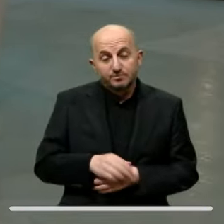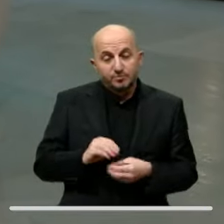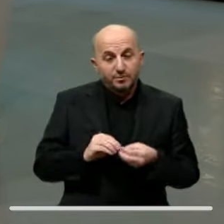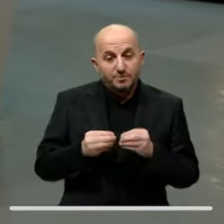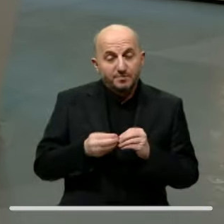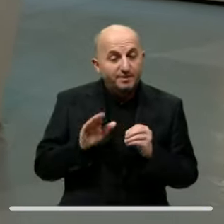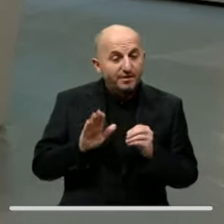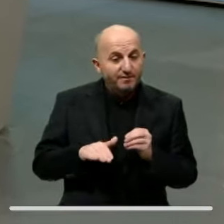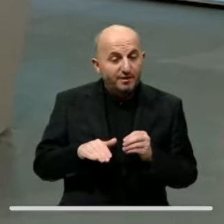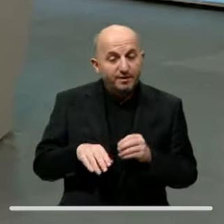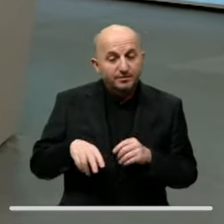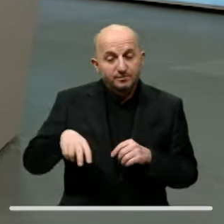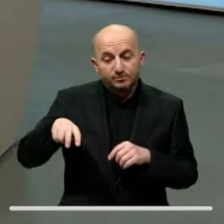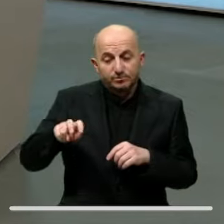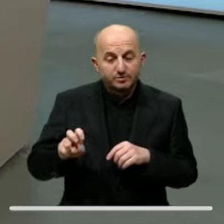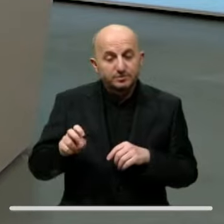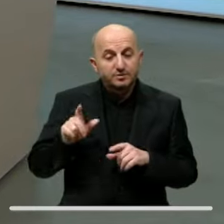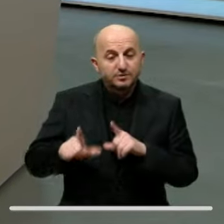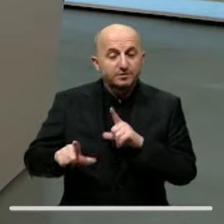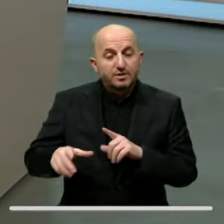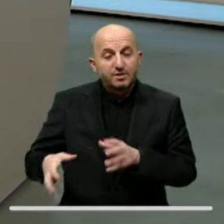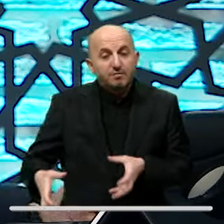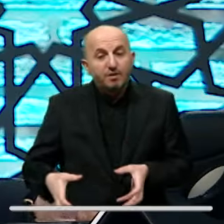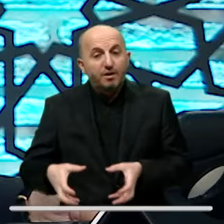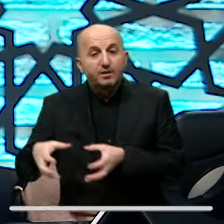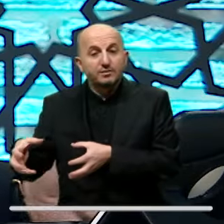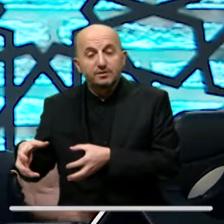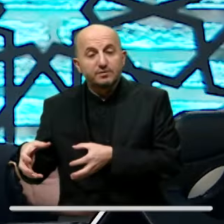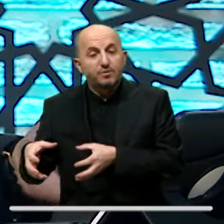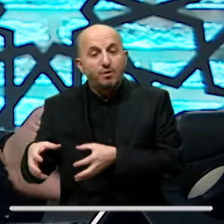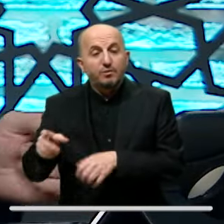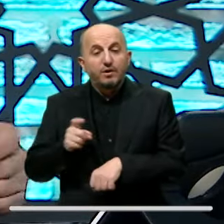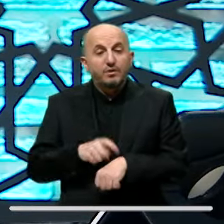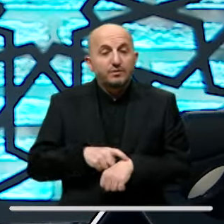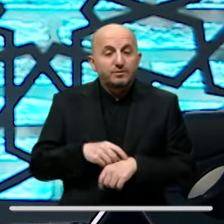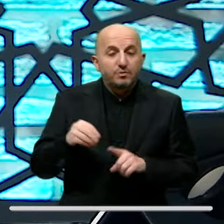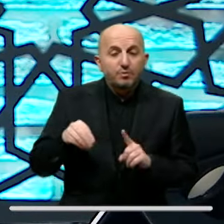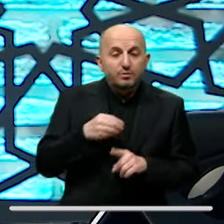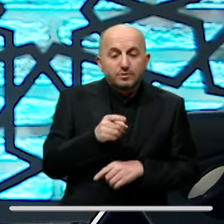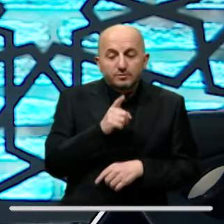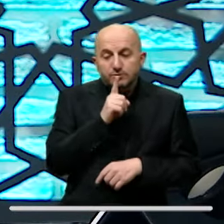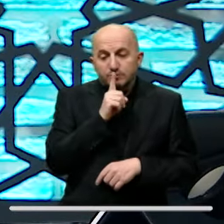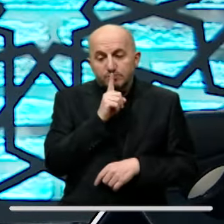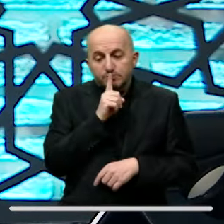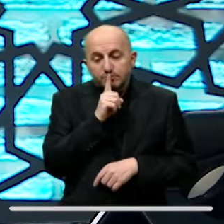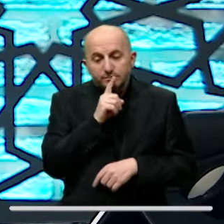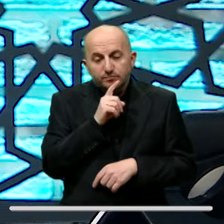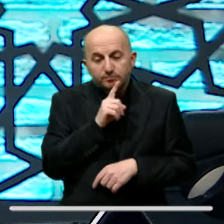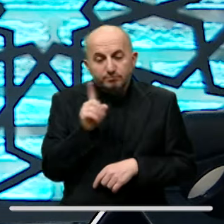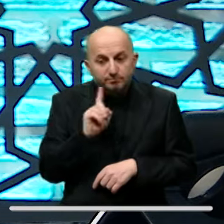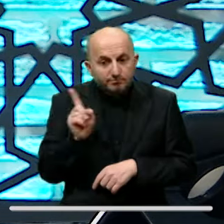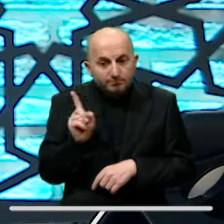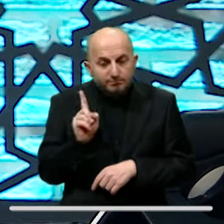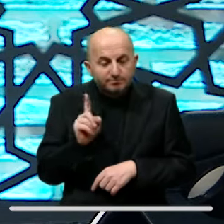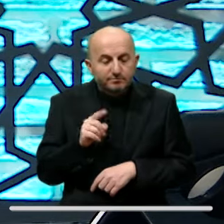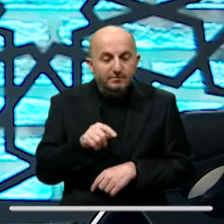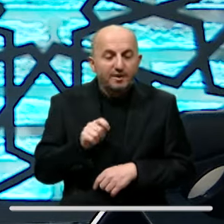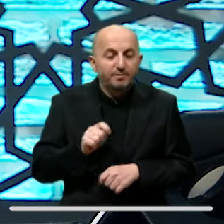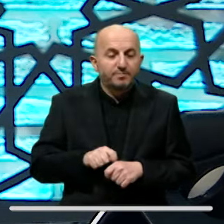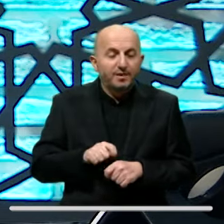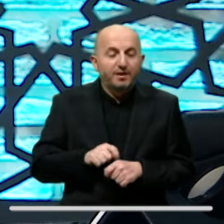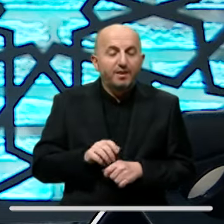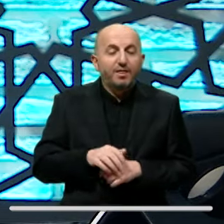problemleri var ki tabureye ihtiyaç duydu. Tabureyi alacak gibi olduğu esnada hoca şşş demiş falan diye. Şimdi diyor